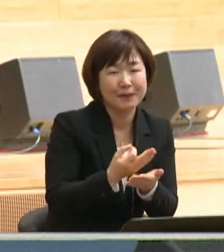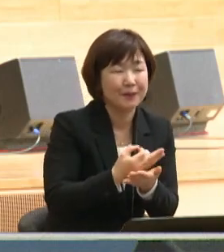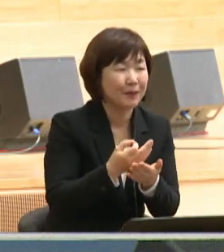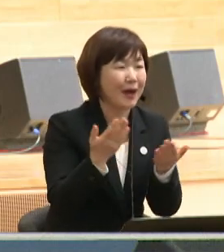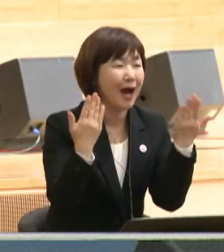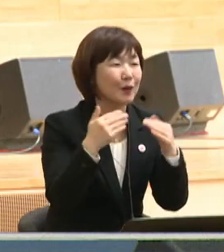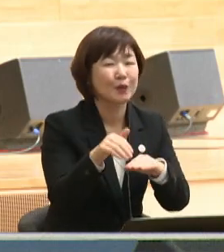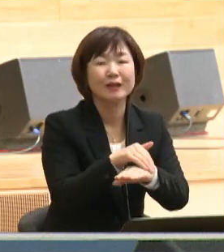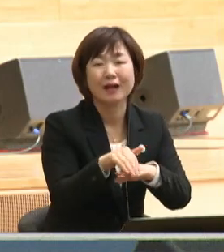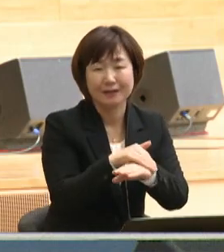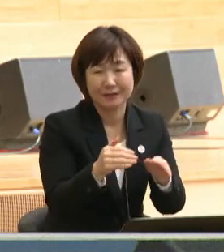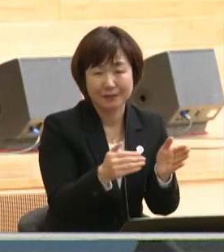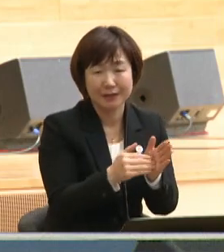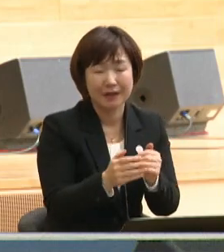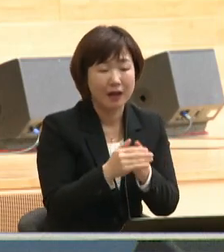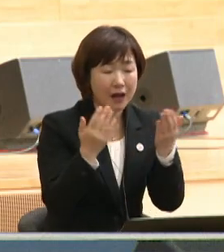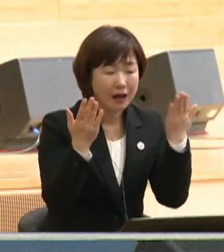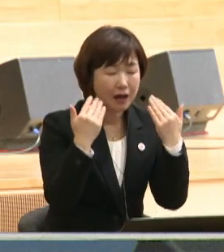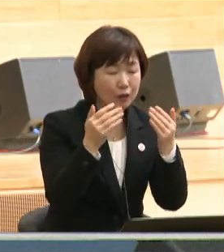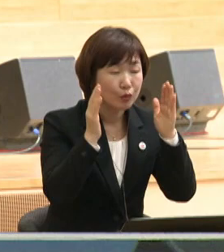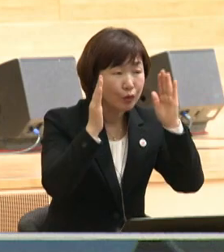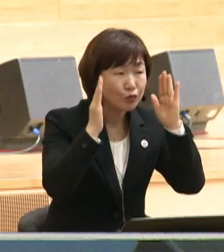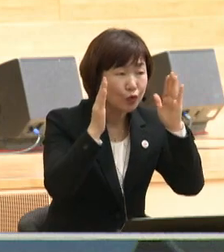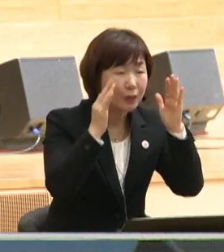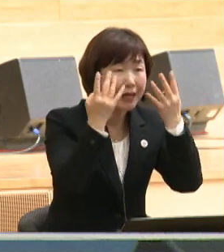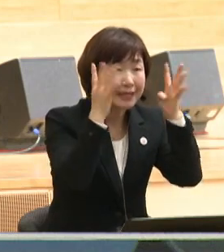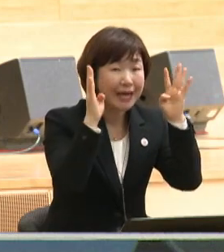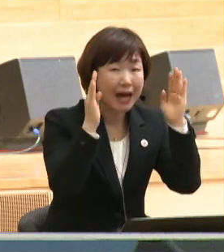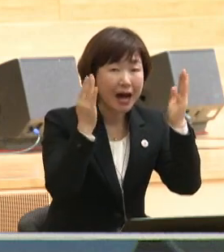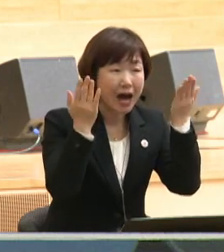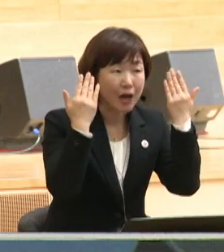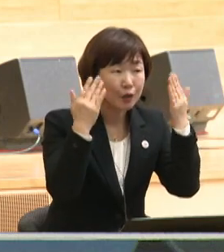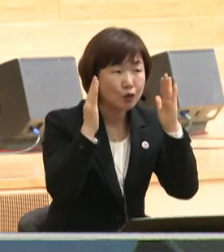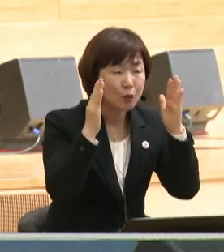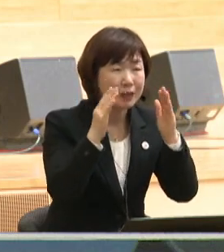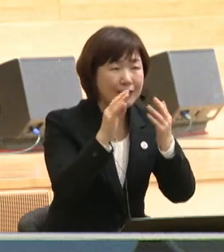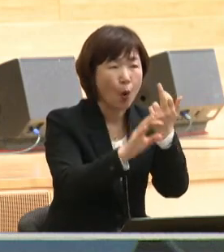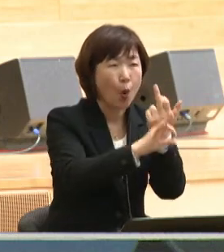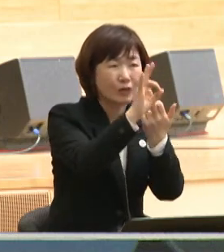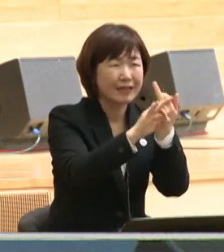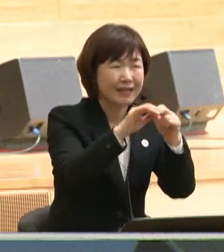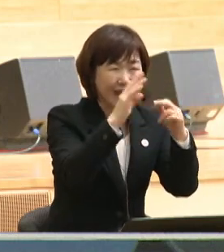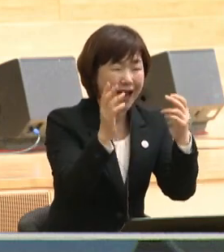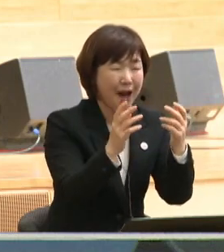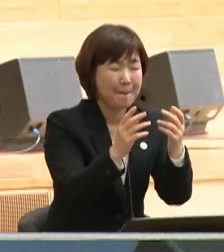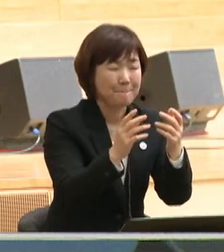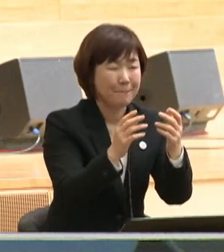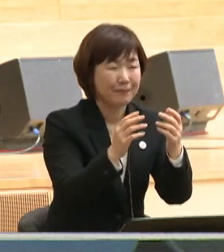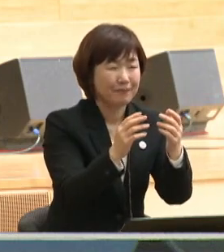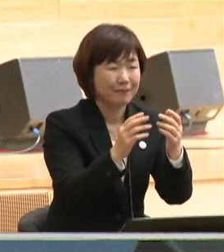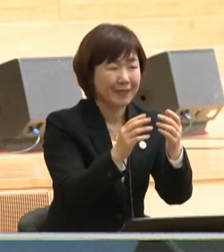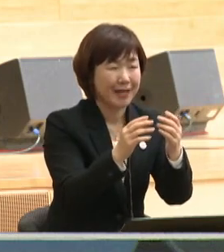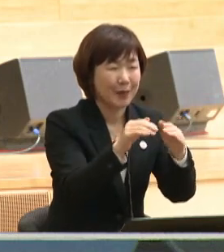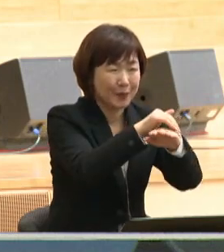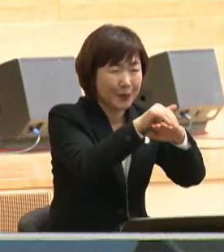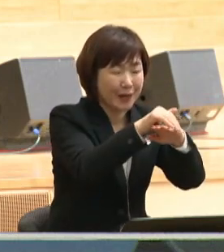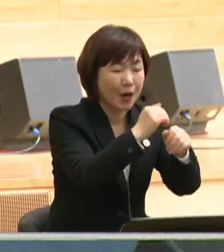다녔어요 학교 수업을 대학교 수업을 일부러 다 이렇게 오전으로 밀어 놓고 배치하고 오후부터